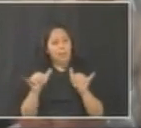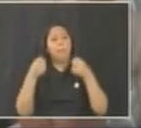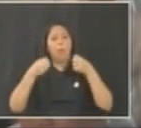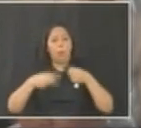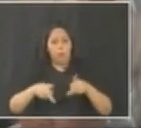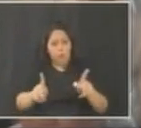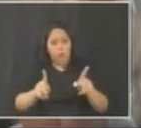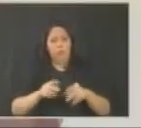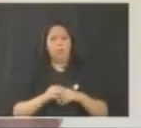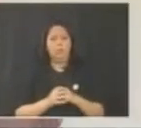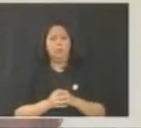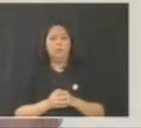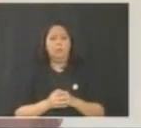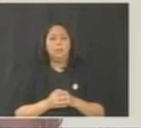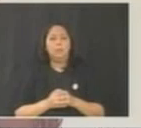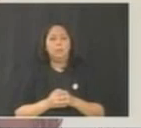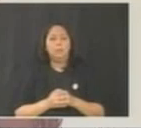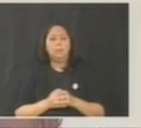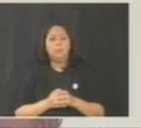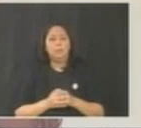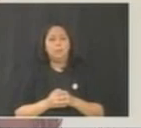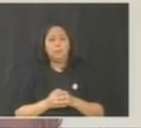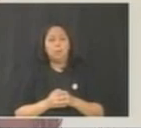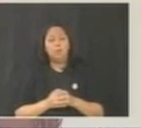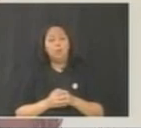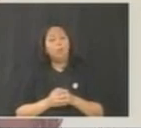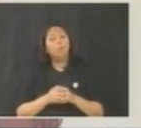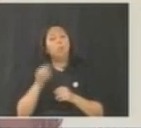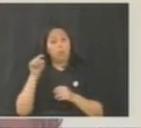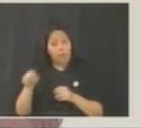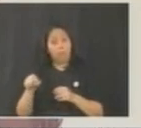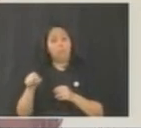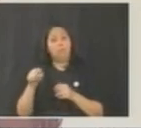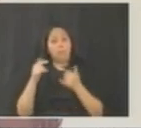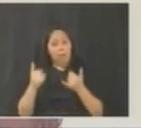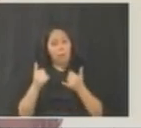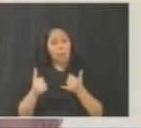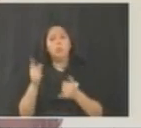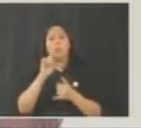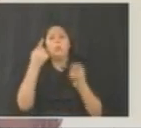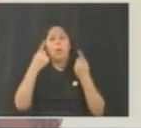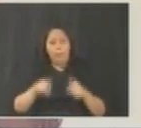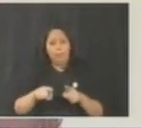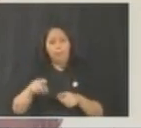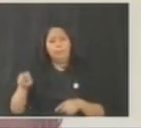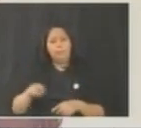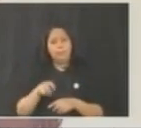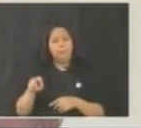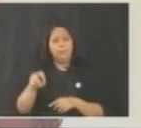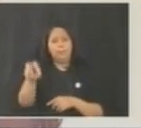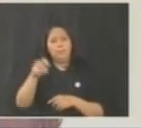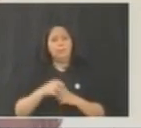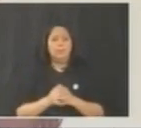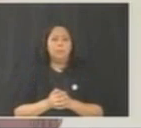ang kwento ng ating paglalakbay. Noong nagsimula